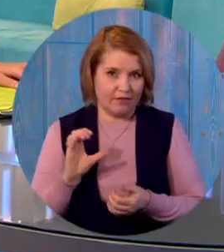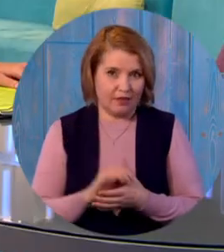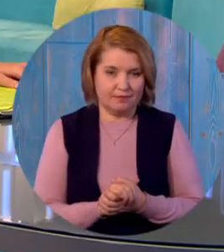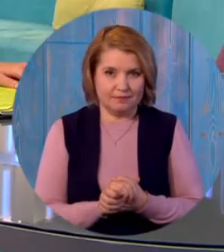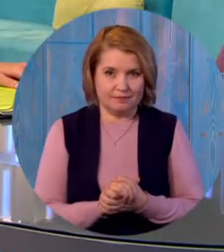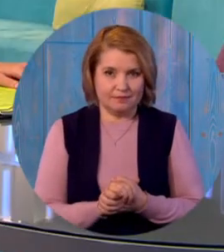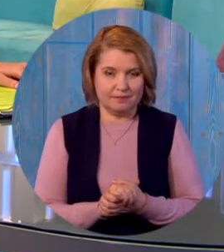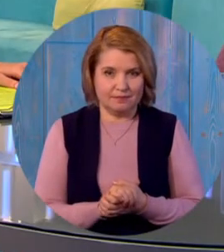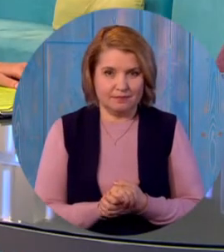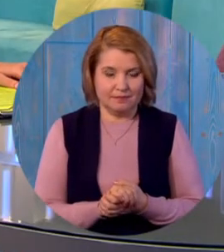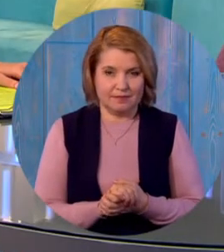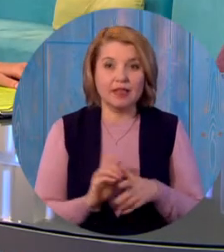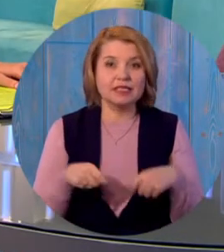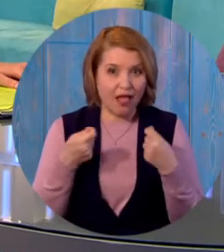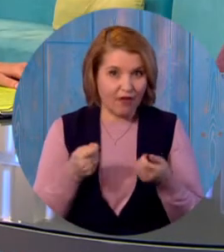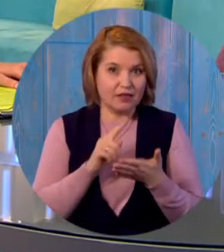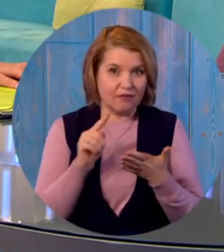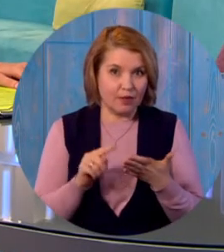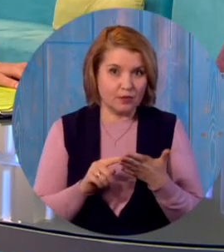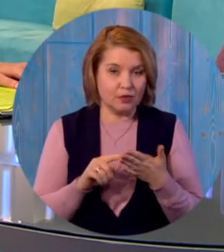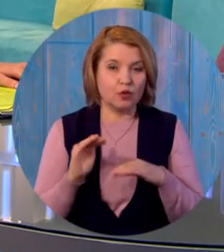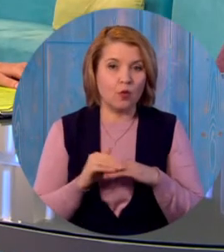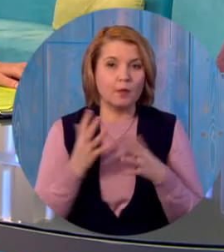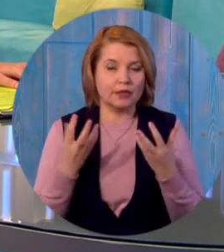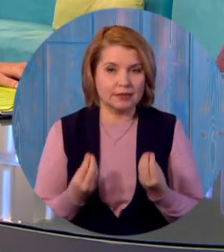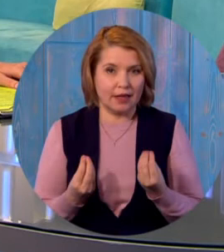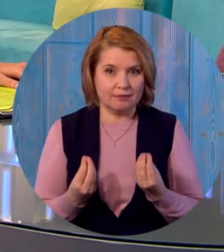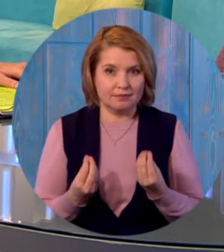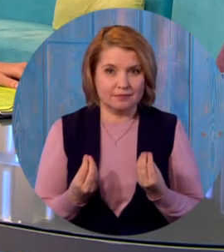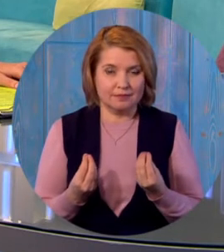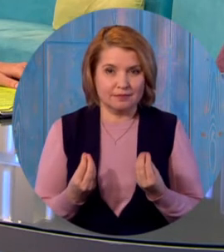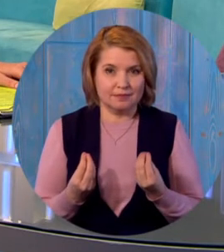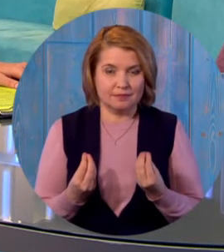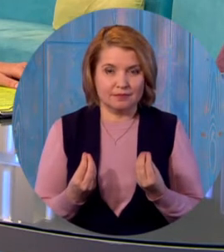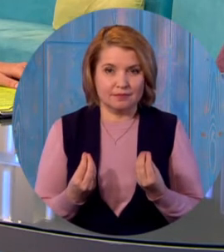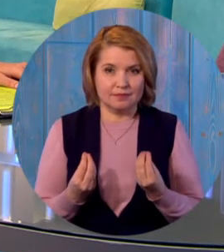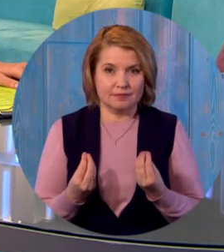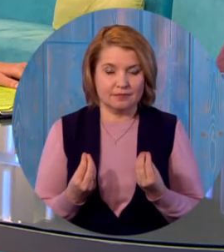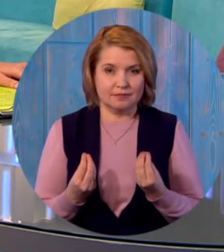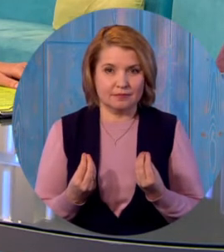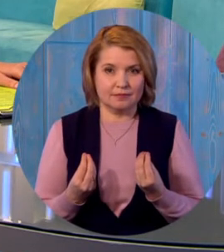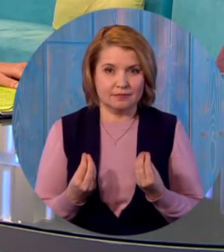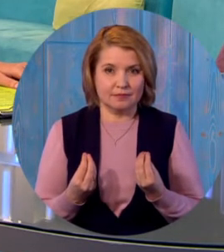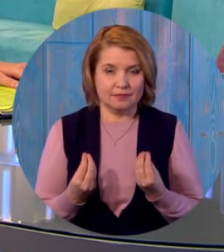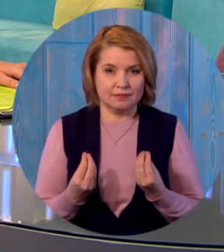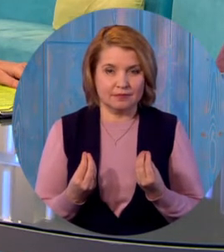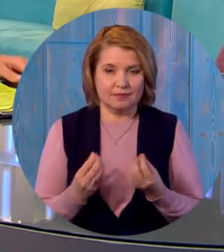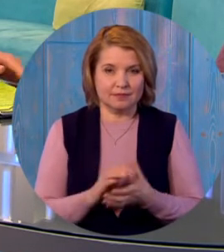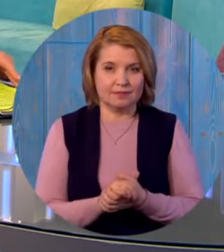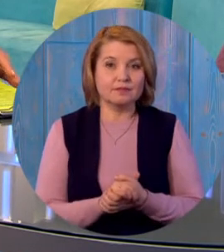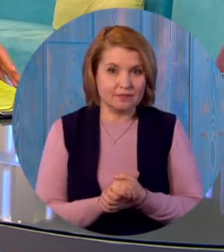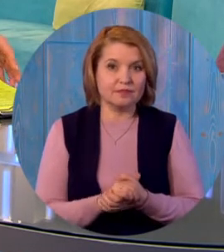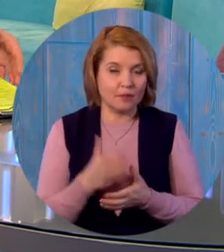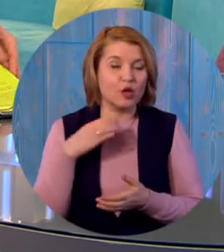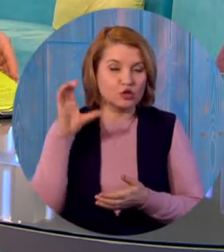Сергеевна. Да. Добрый день. Здравствуйте. Вот, Людмила Сергеевна. Да-да-да, мы